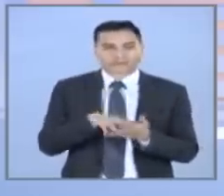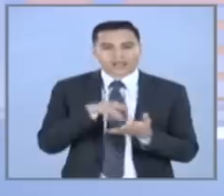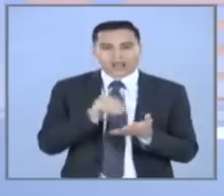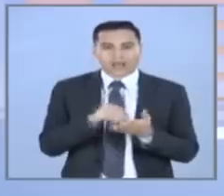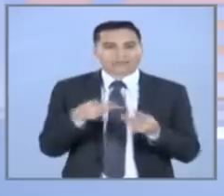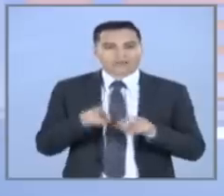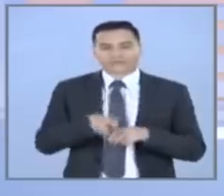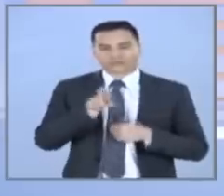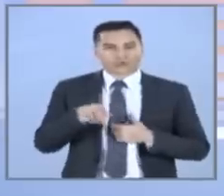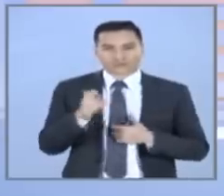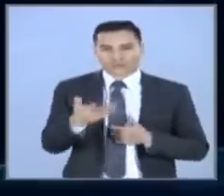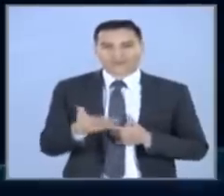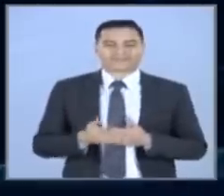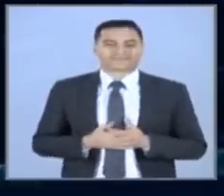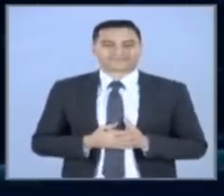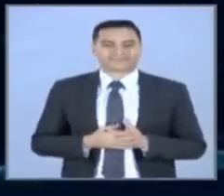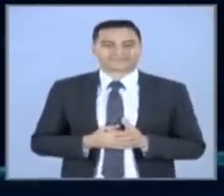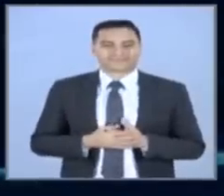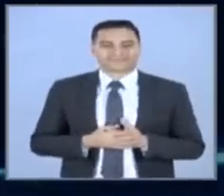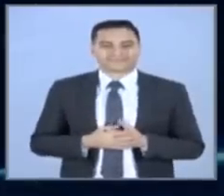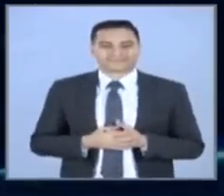حاجة هنبتدي بيها هي سؤال السرعة.